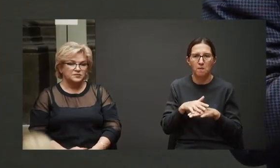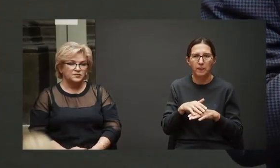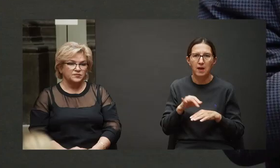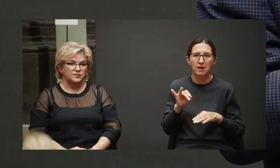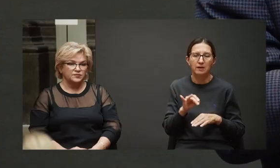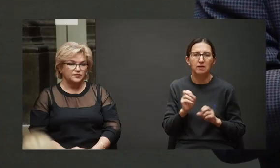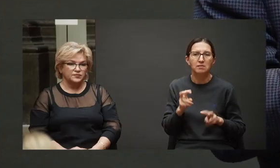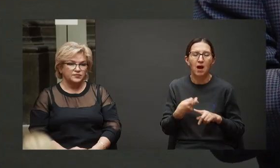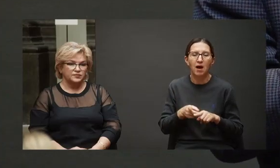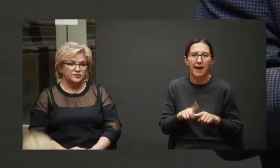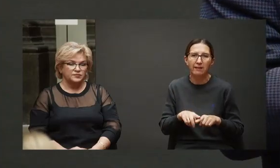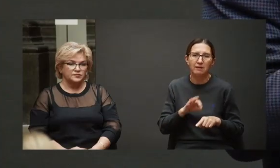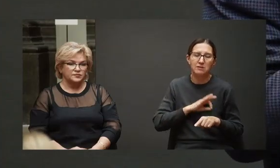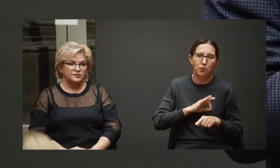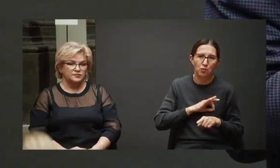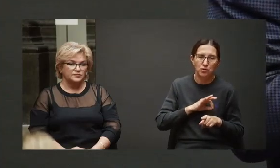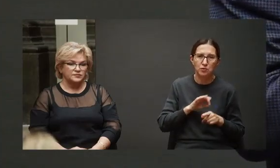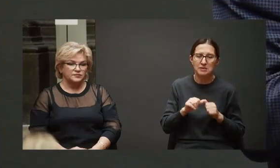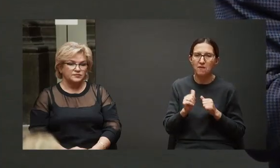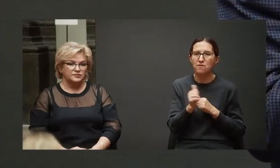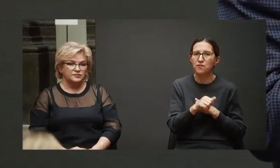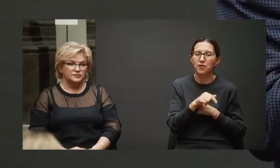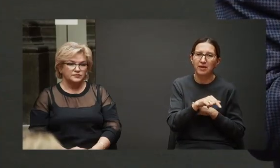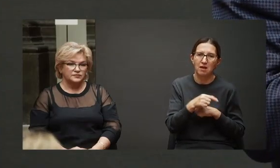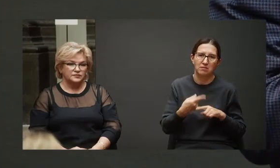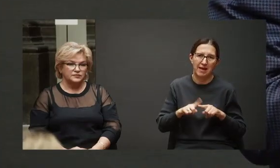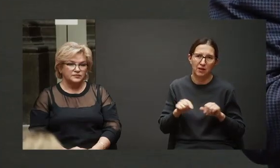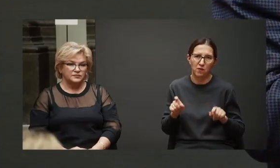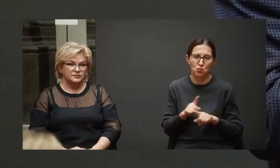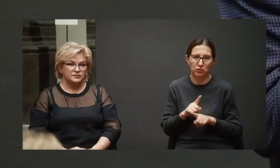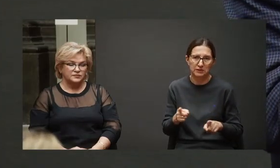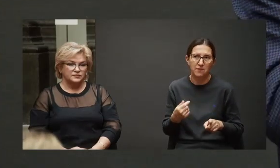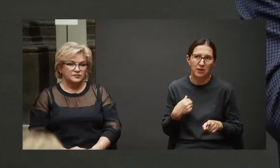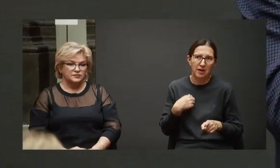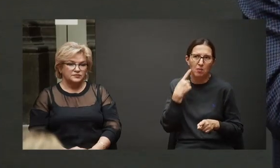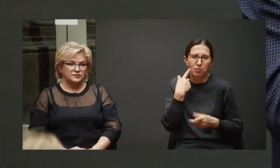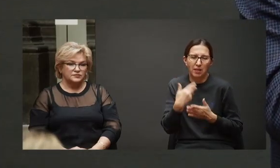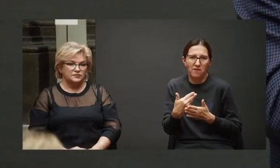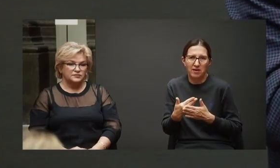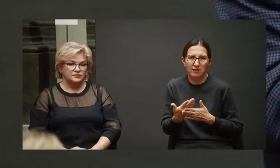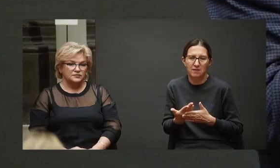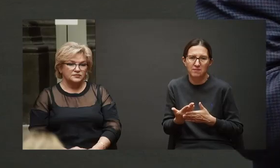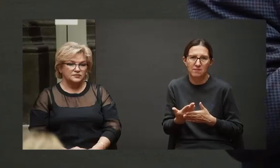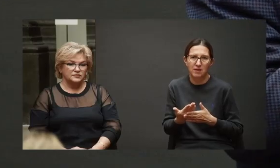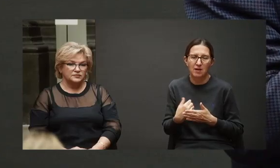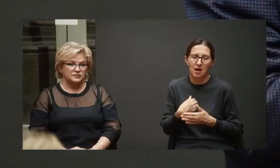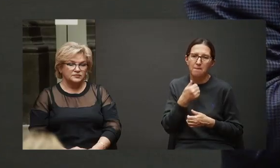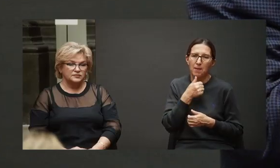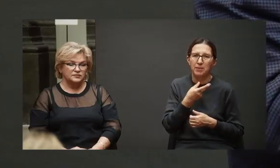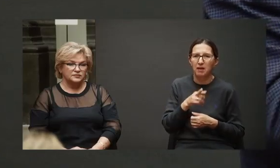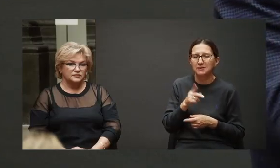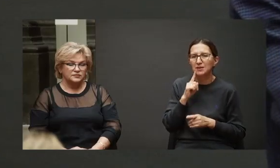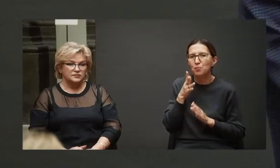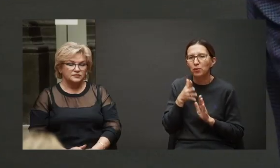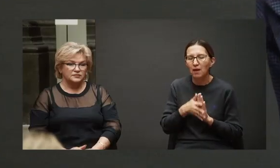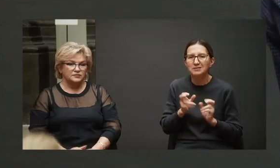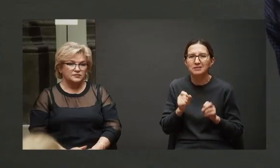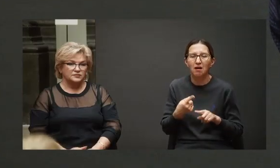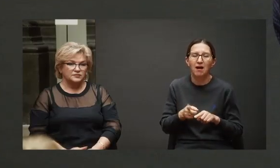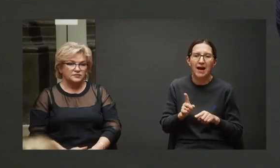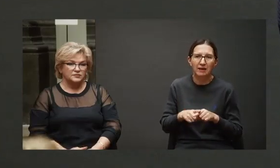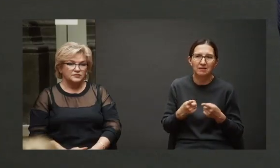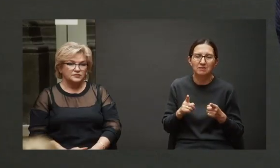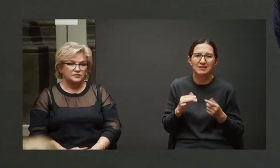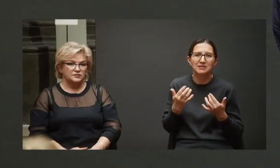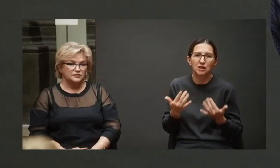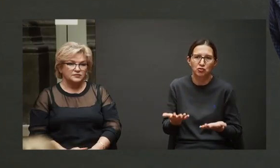используется, живет вне этого музея. Вот я бы, наверное, я попытался понять, как это работает и